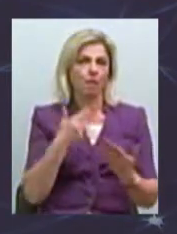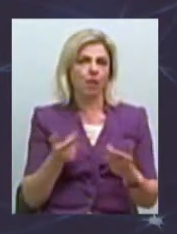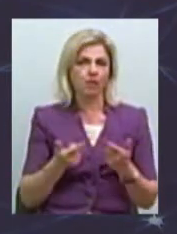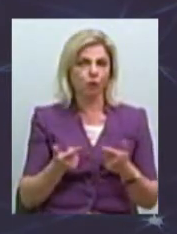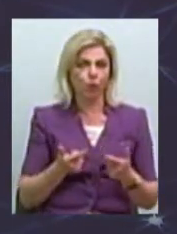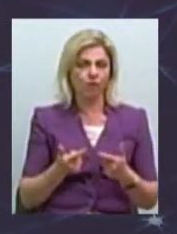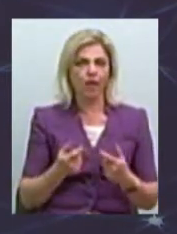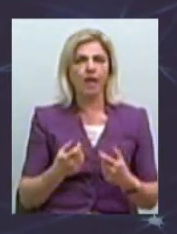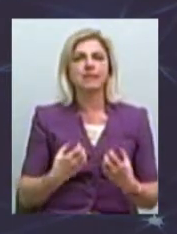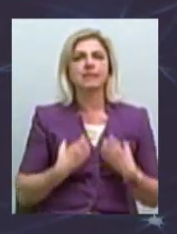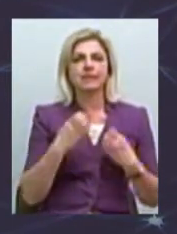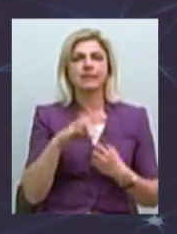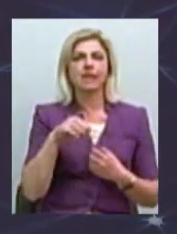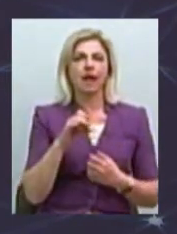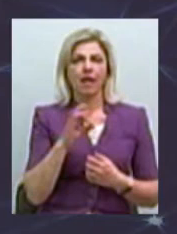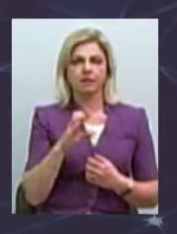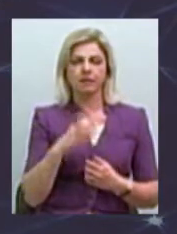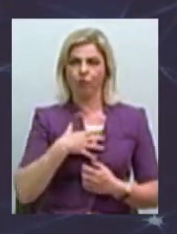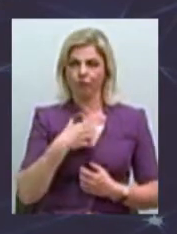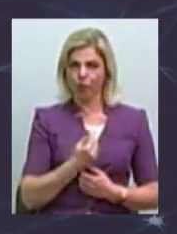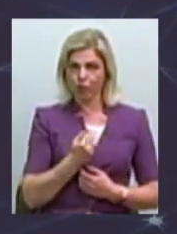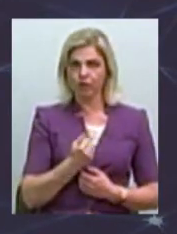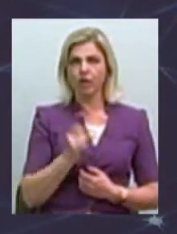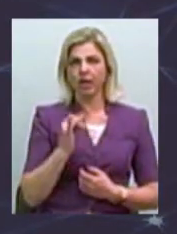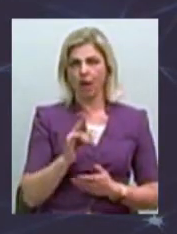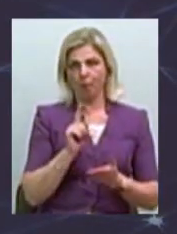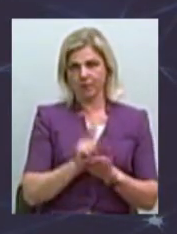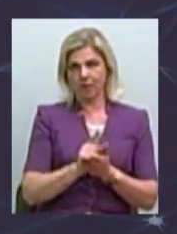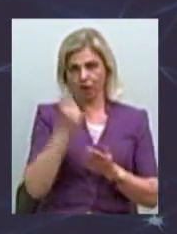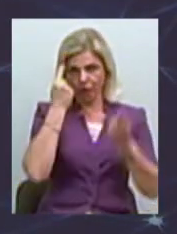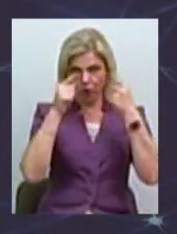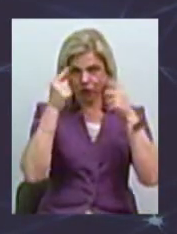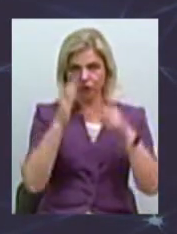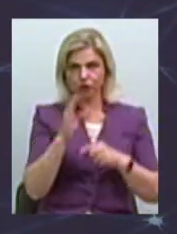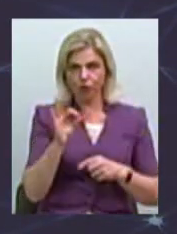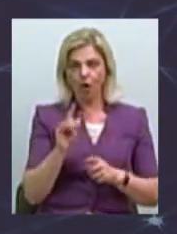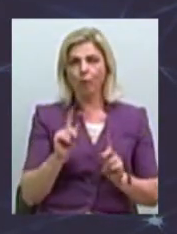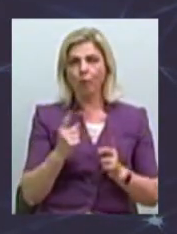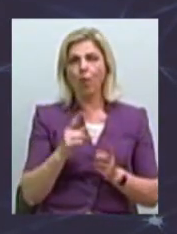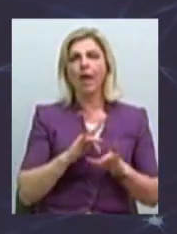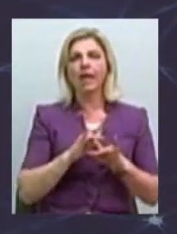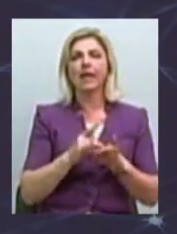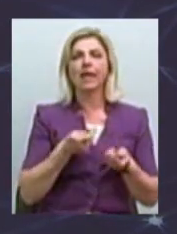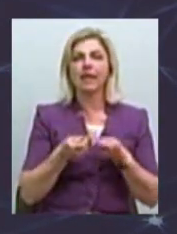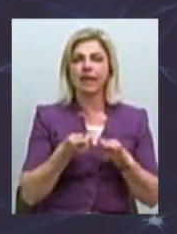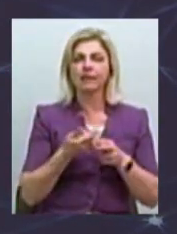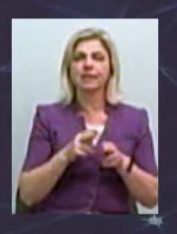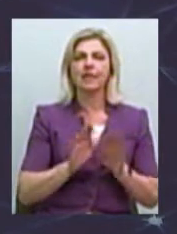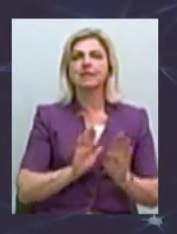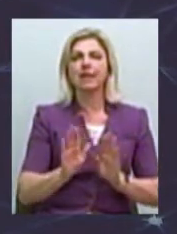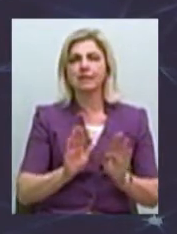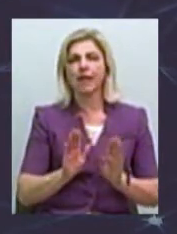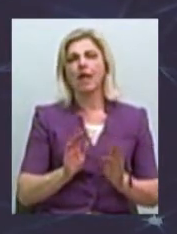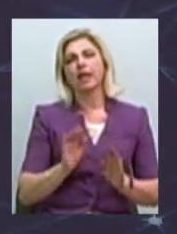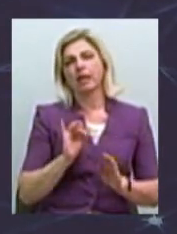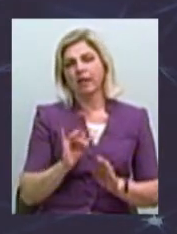подготовка, стрессоустойчивость тоже. И, конечно же, это творчество. Потому что гид – это и сценарист, и режиссер, и